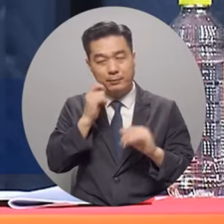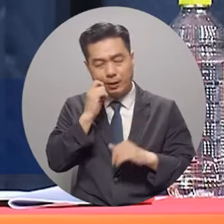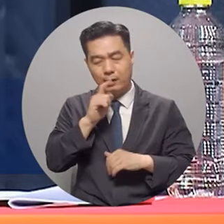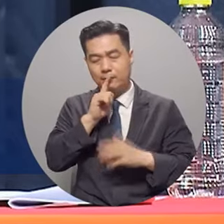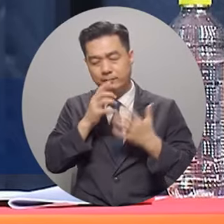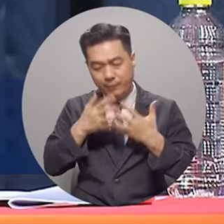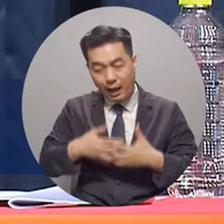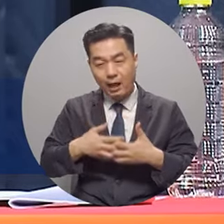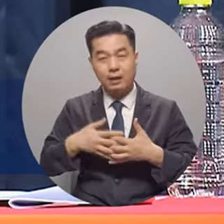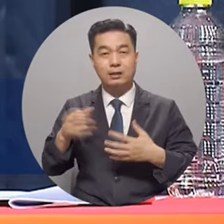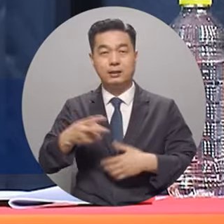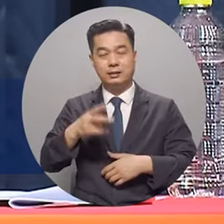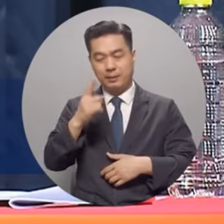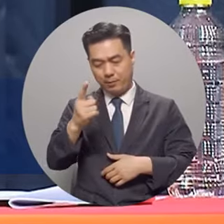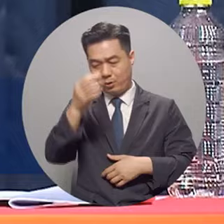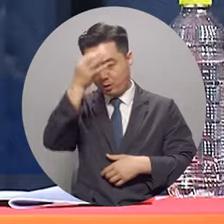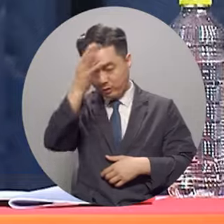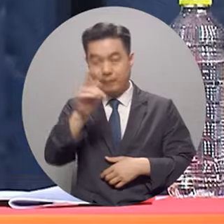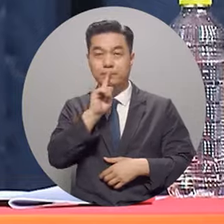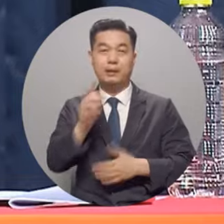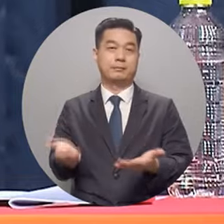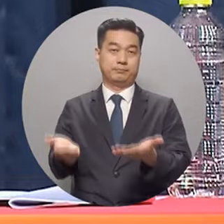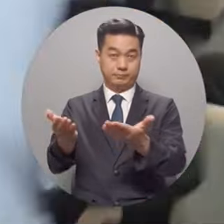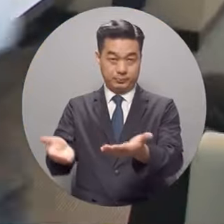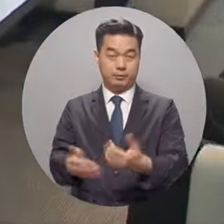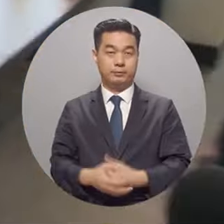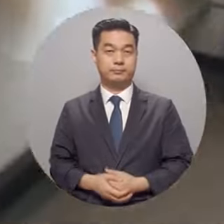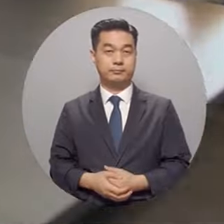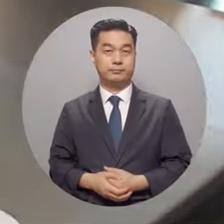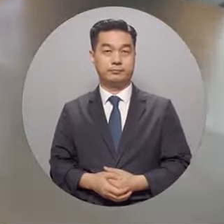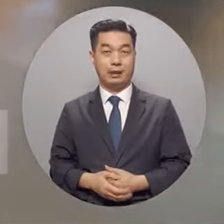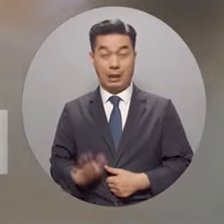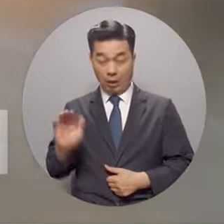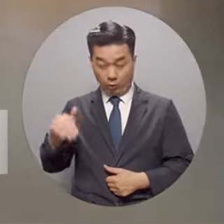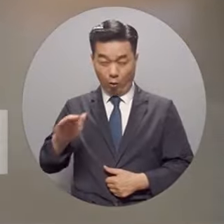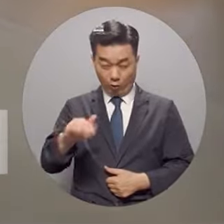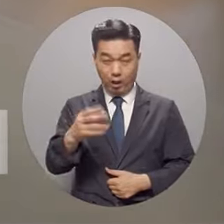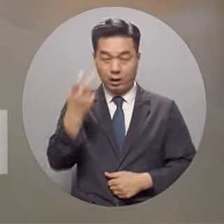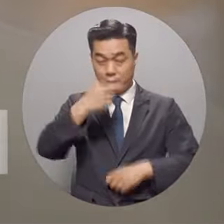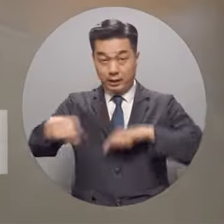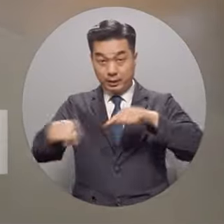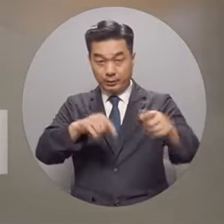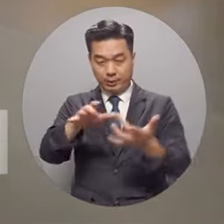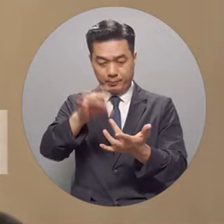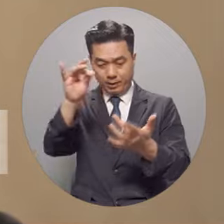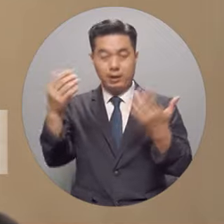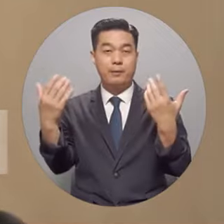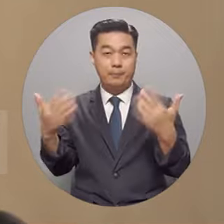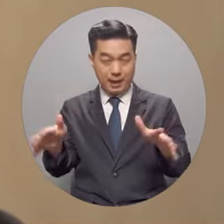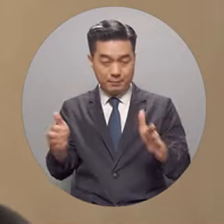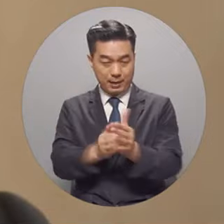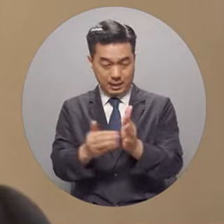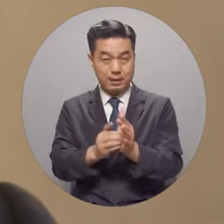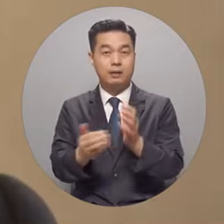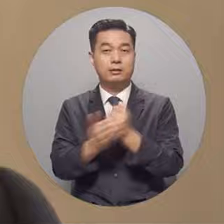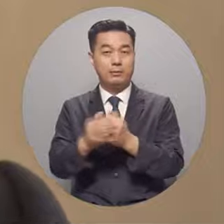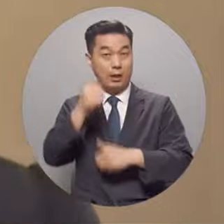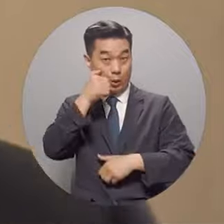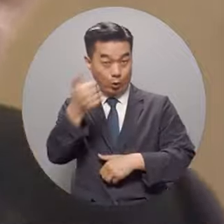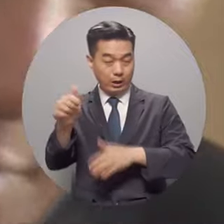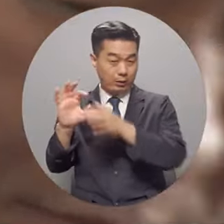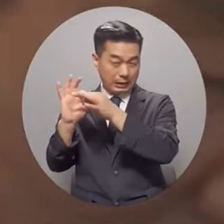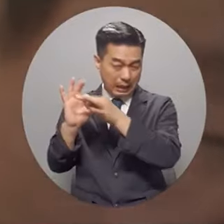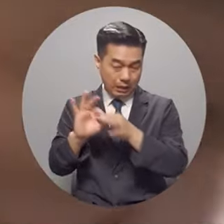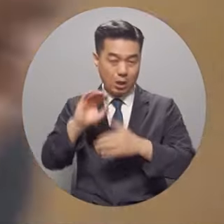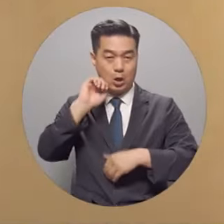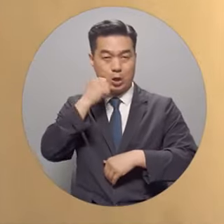한번 사과의 말씀을 드리고. 우여곡절 끝에 감독 선임은 일단락됐지만 5개월을 끌어온 선임 과정의